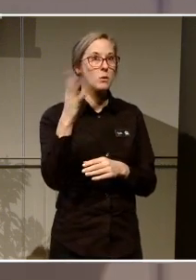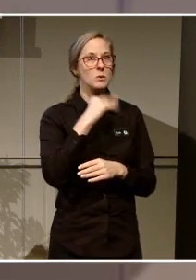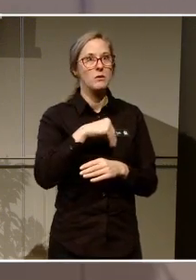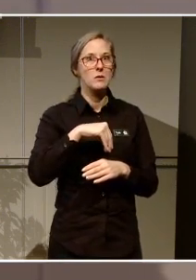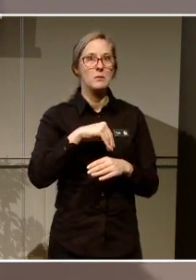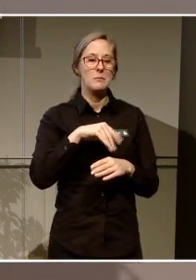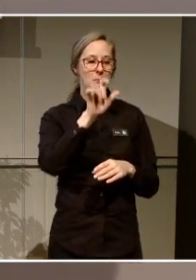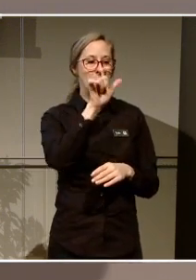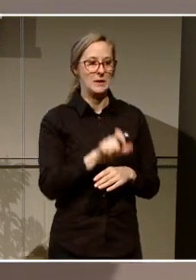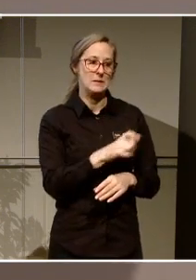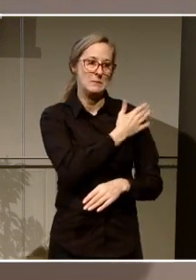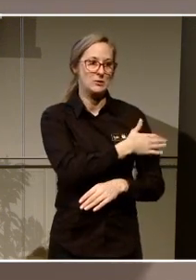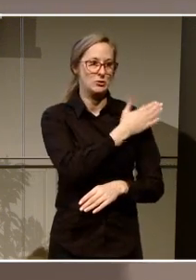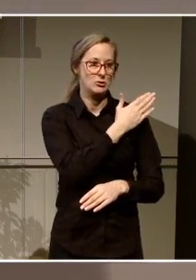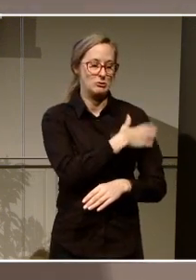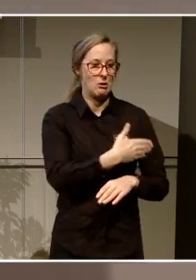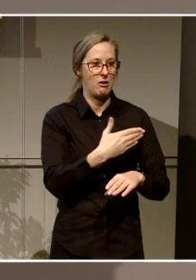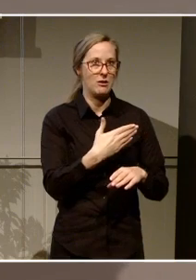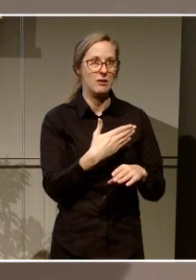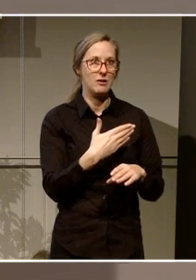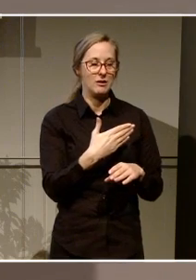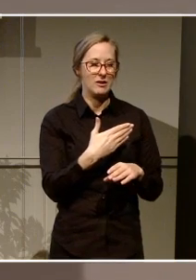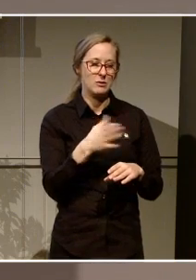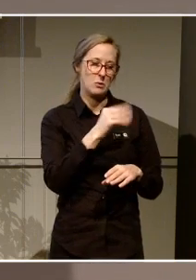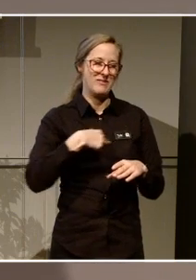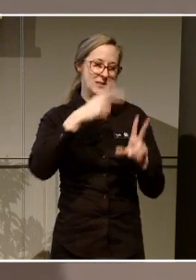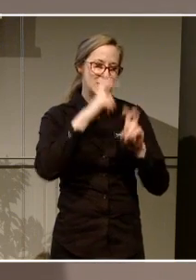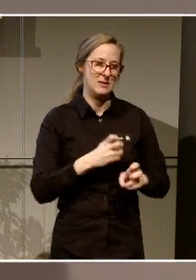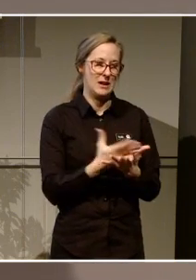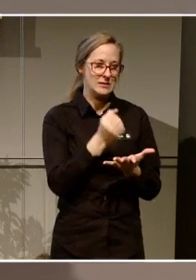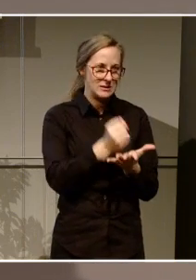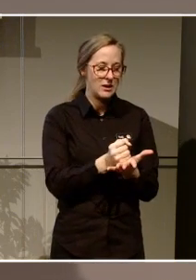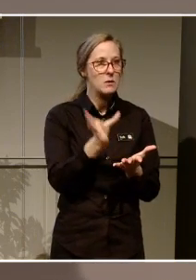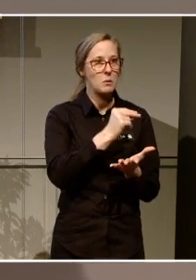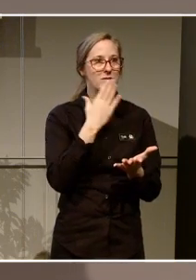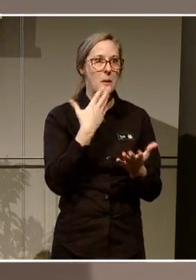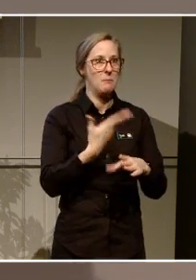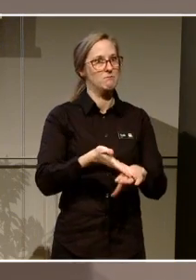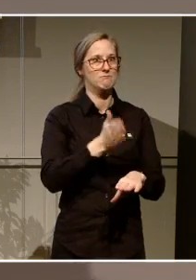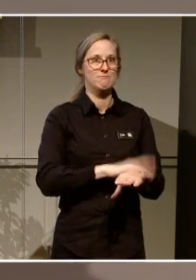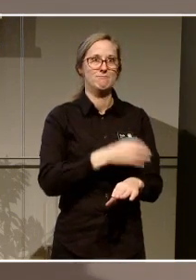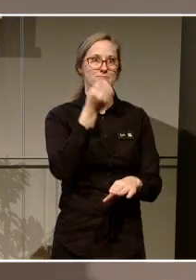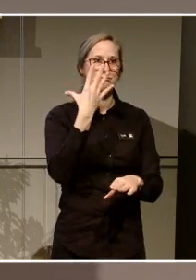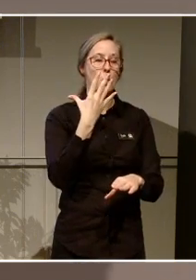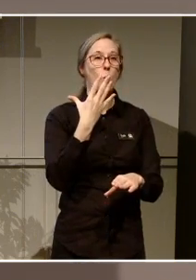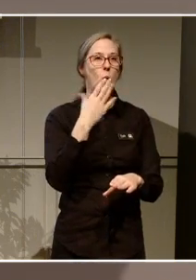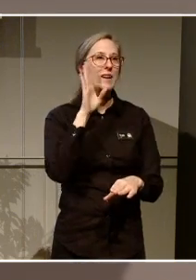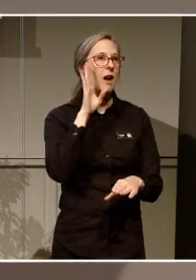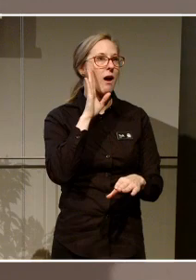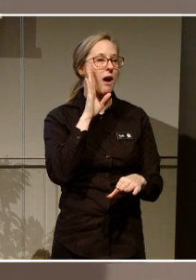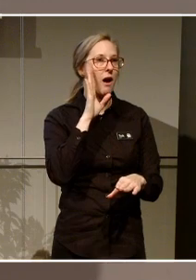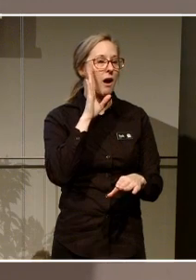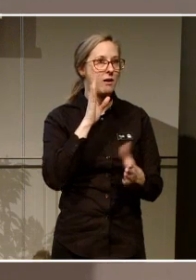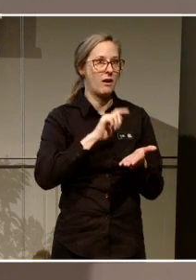kompetenta personalkategorin i det här landstinget vi gjorde den här studien. Det var läkarsekreterarna. Man flappade helt